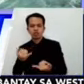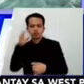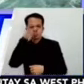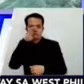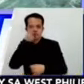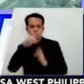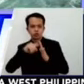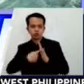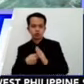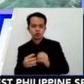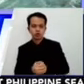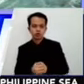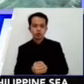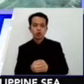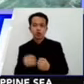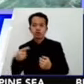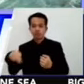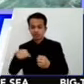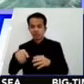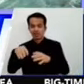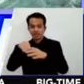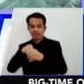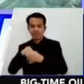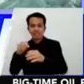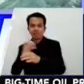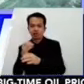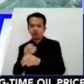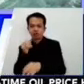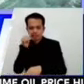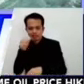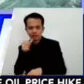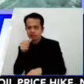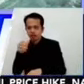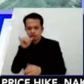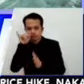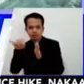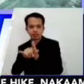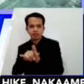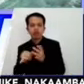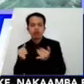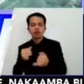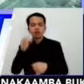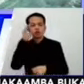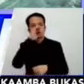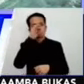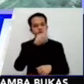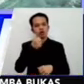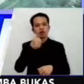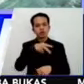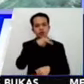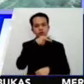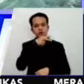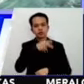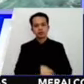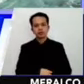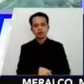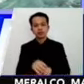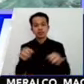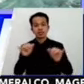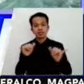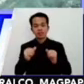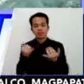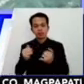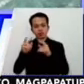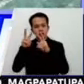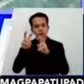sila ng sasakyan kaya hindi nakunan ng CCTV patuloy na hinahanap ang iba pang suspek iniimbestigahan na ng presidential anti-organized